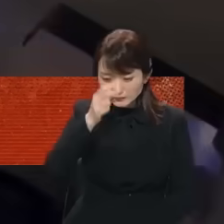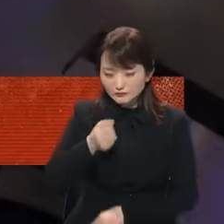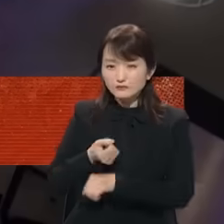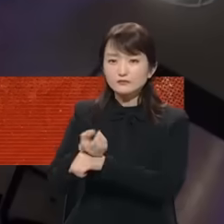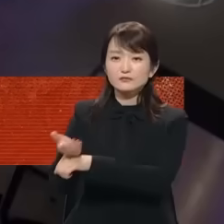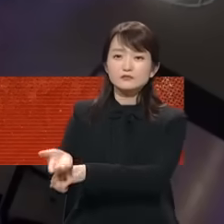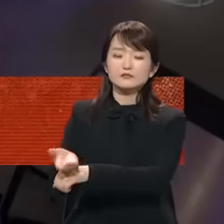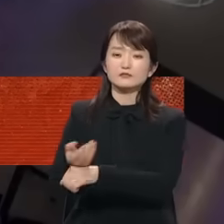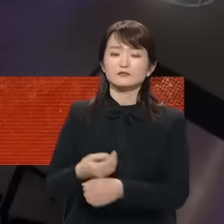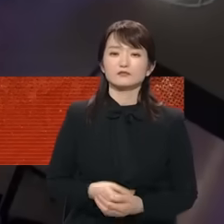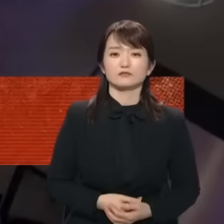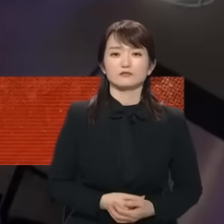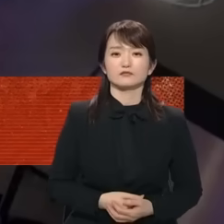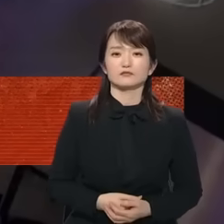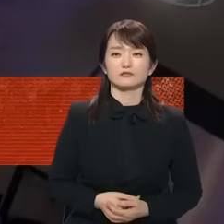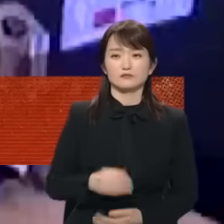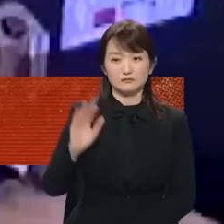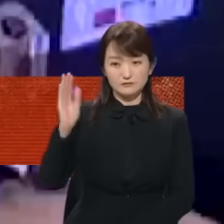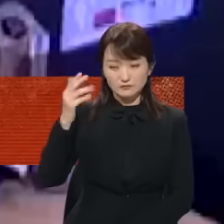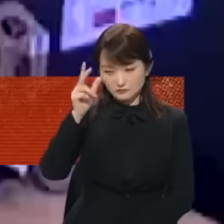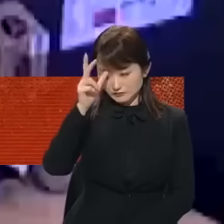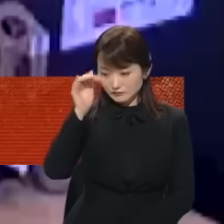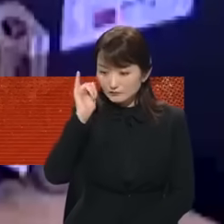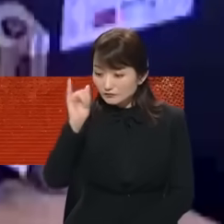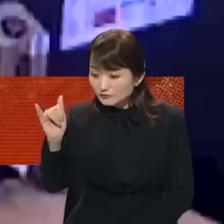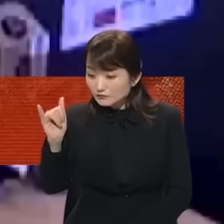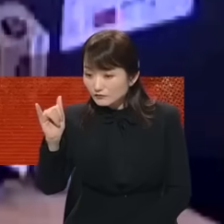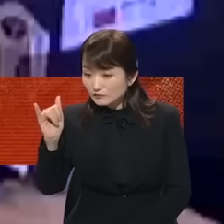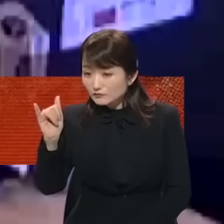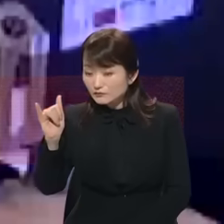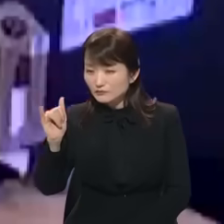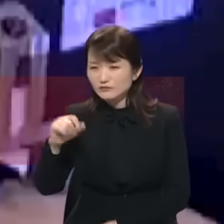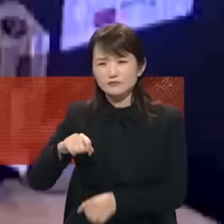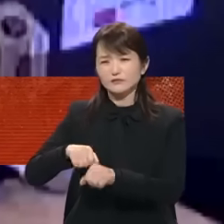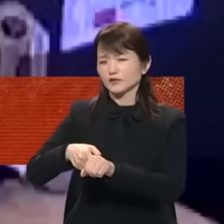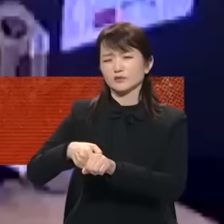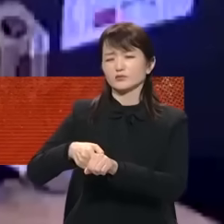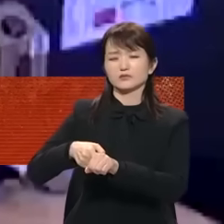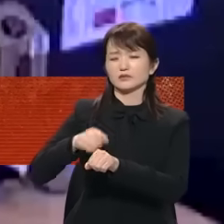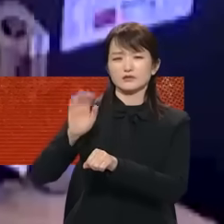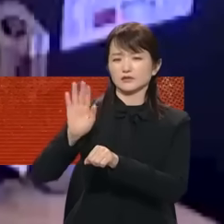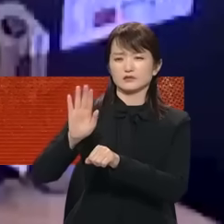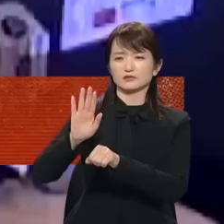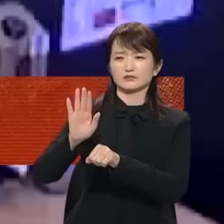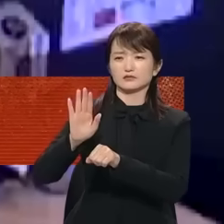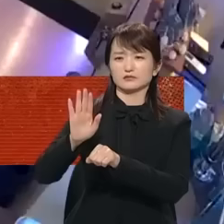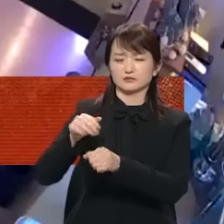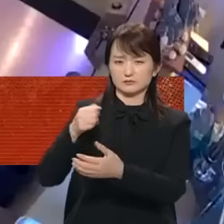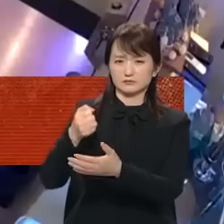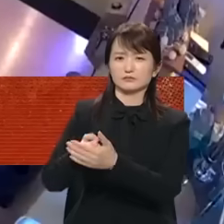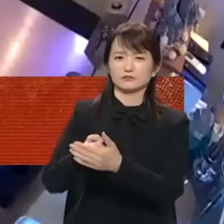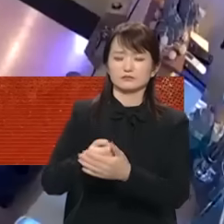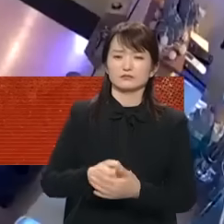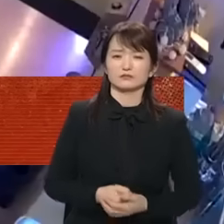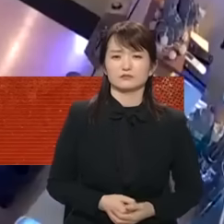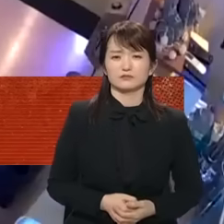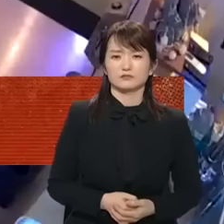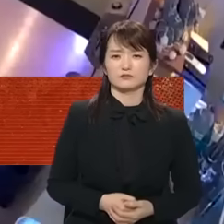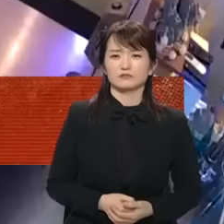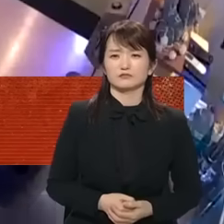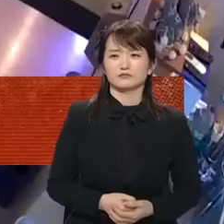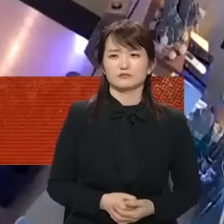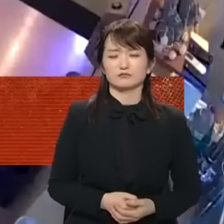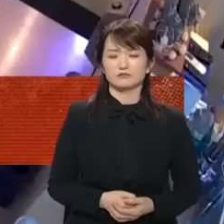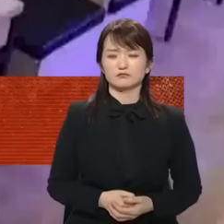했는데 최근에 경찰에 문의를 해 보니까 불송치 결정 그러니까 처벌 안 받는 것으로 어 결정을 했다라는 거예요